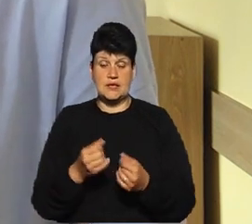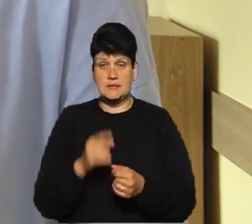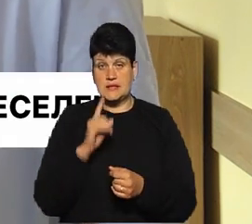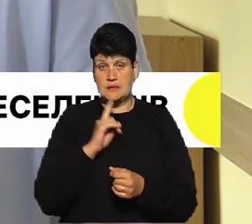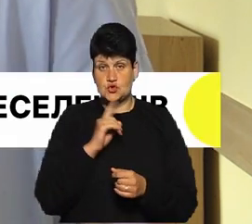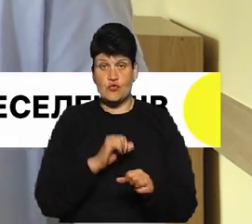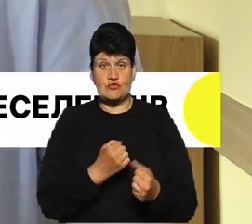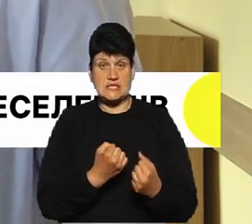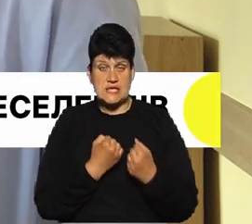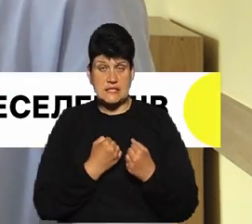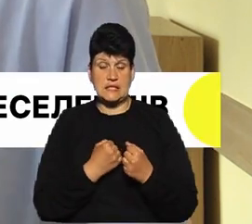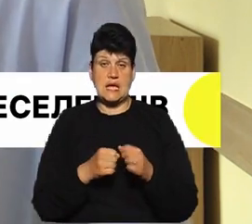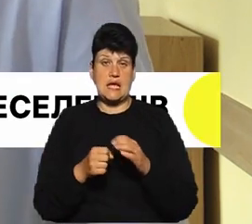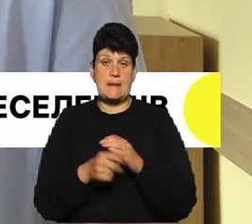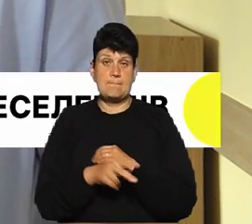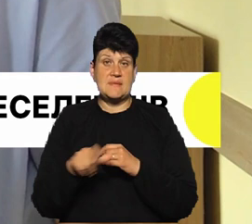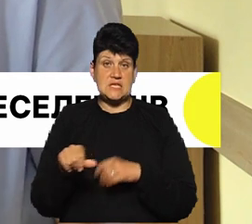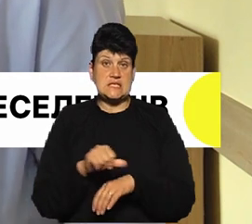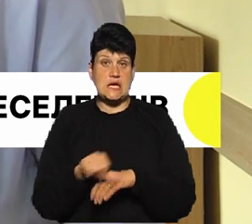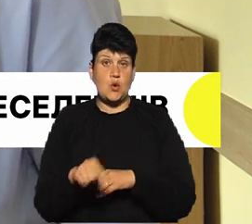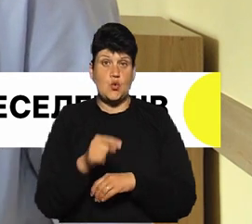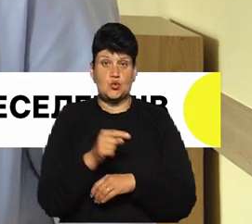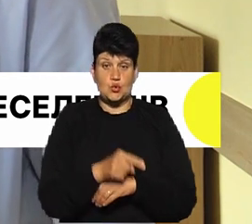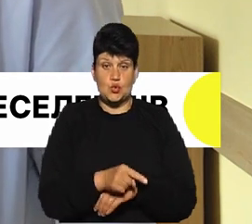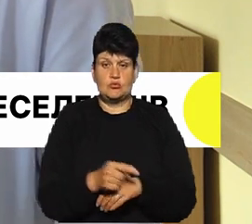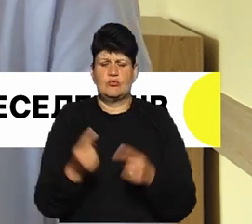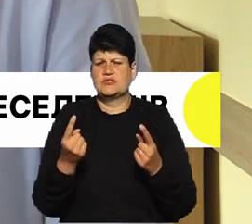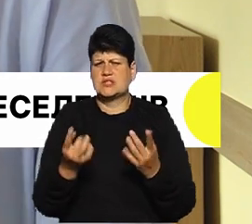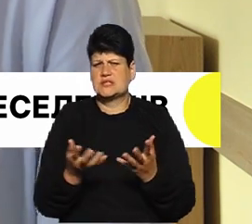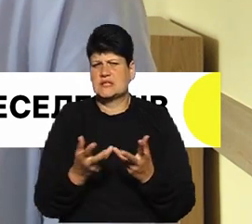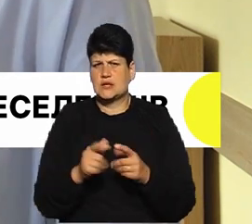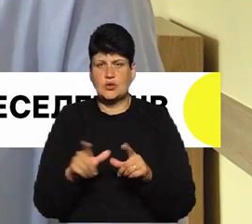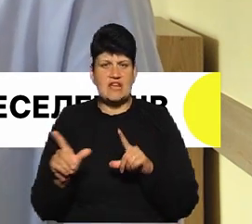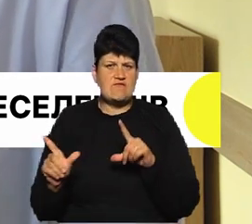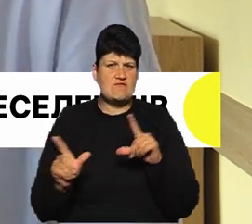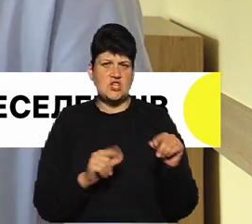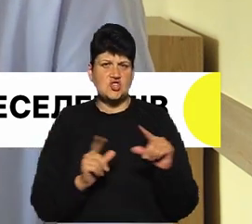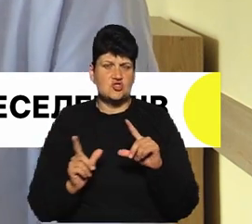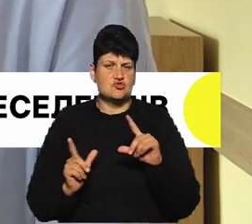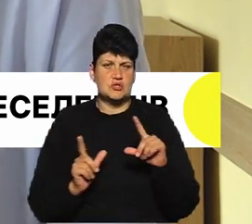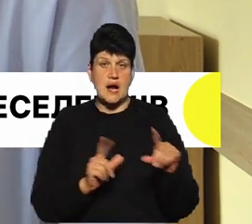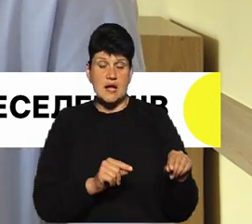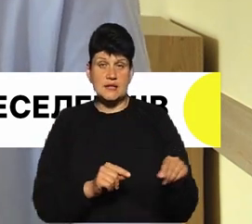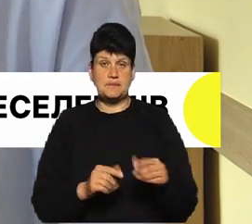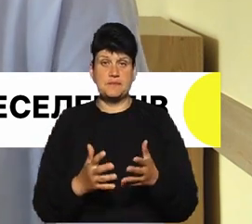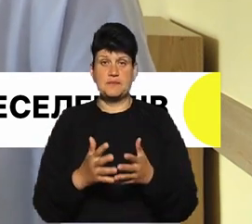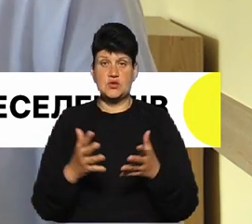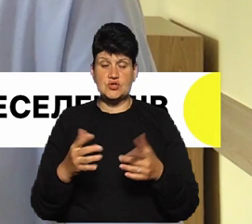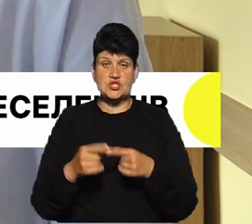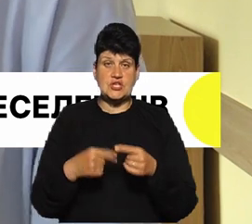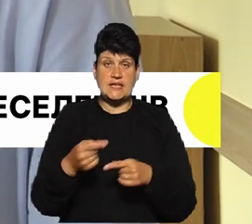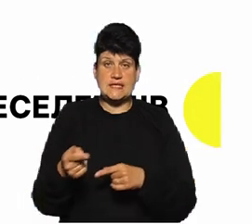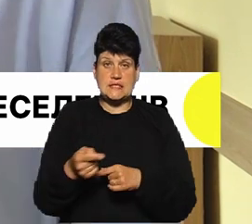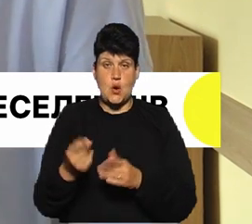та стосовно статусу біженця за кордоном, тому що величезна кількість людей вони виїжджали через більшості через Тернопіль як